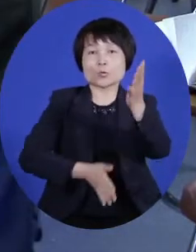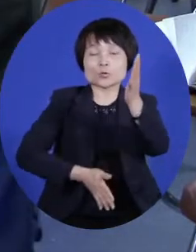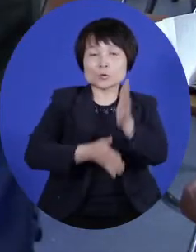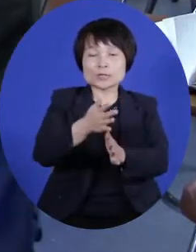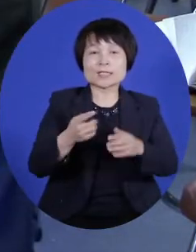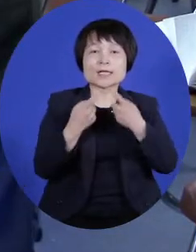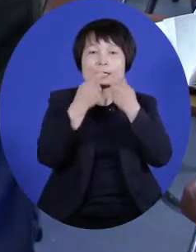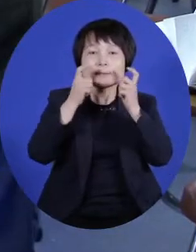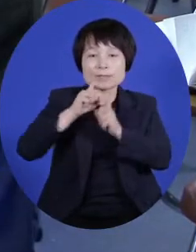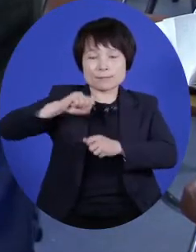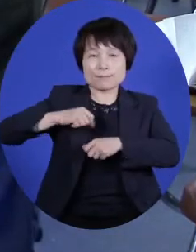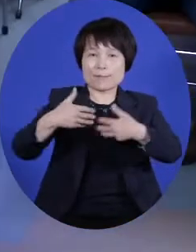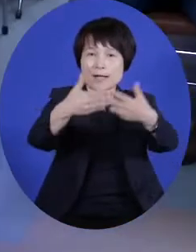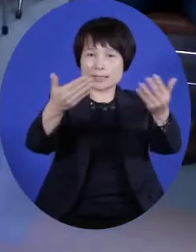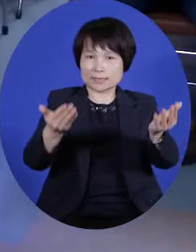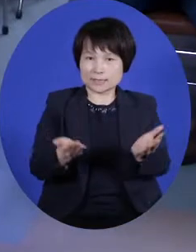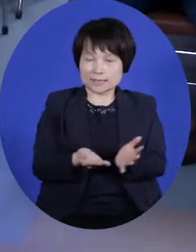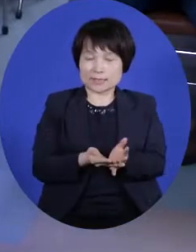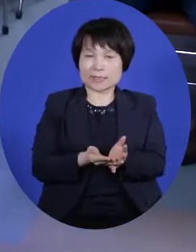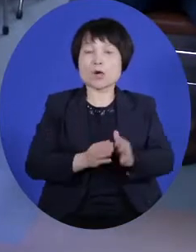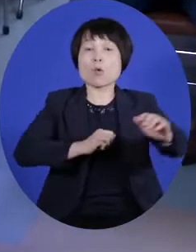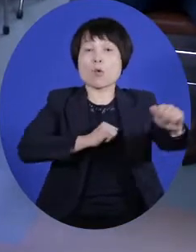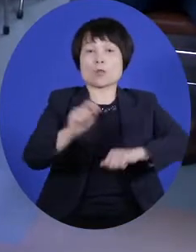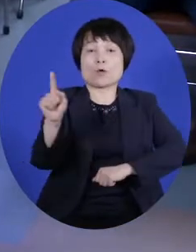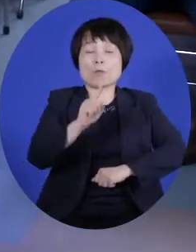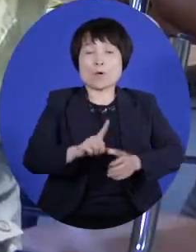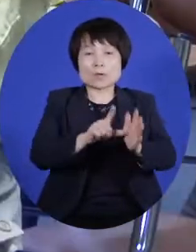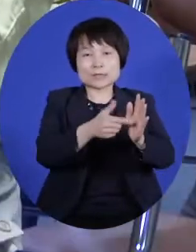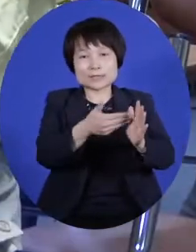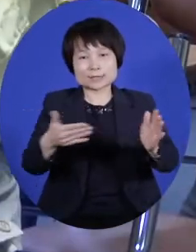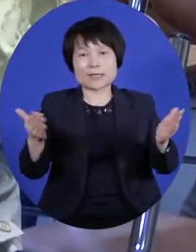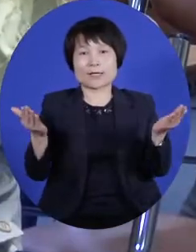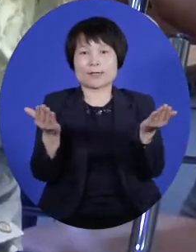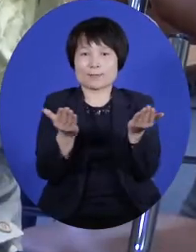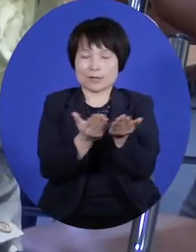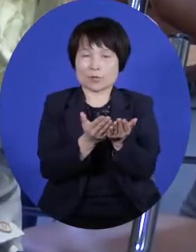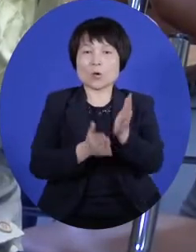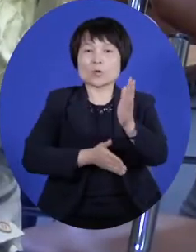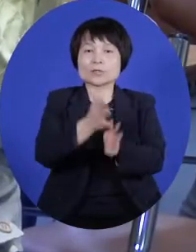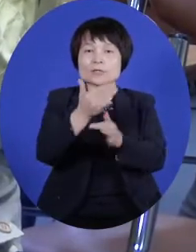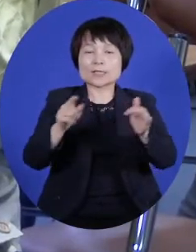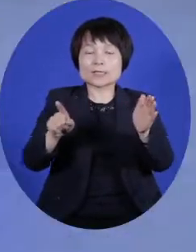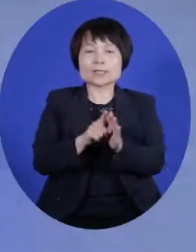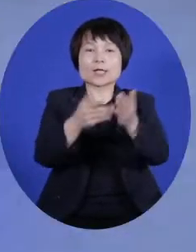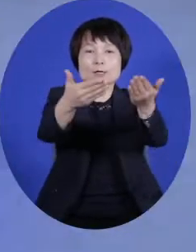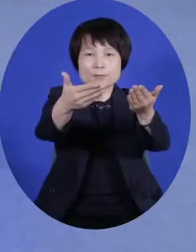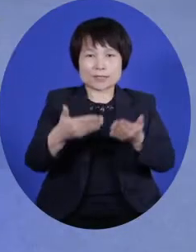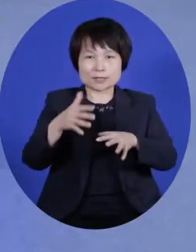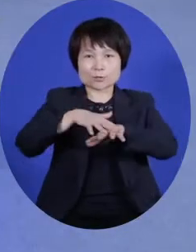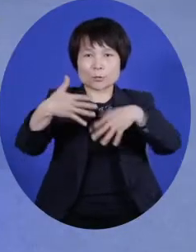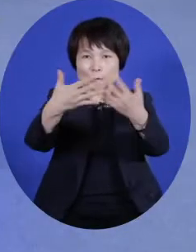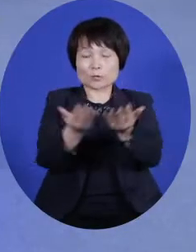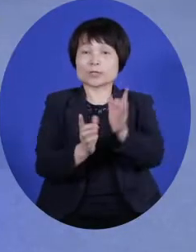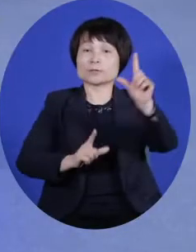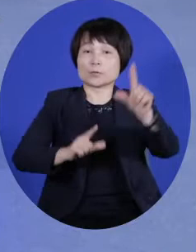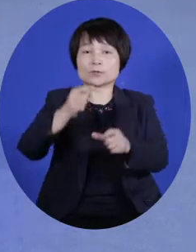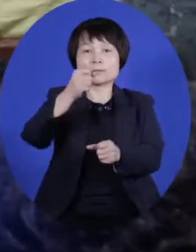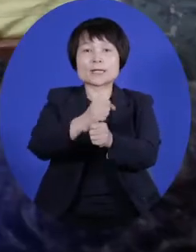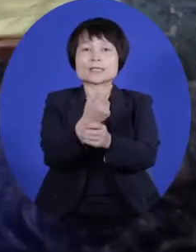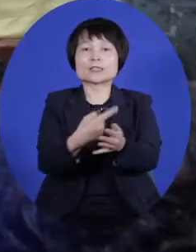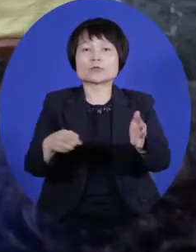있는 공주시 민방위대는 시대의 흐름에 부합되고 시민들에게 더 신뢰받는 단체로 거듭날 것을